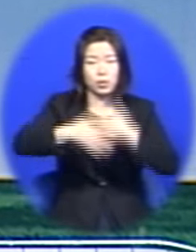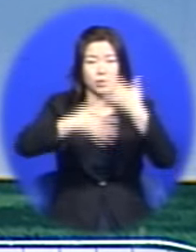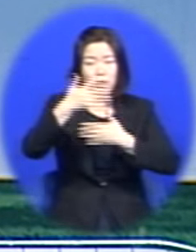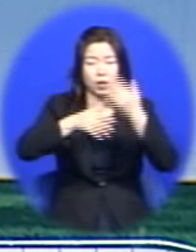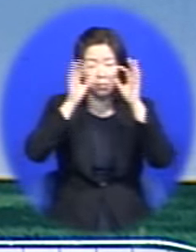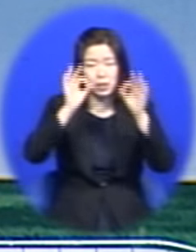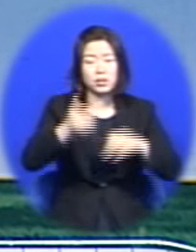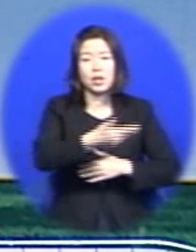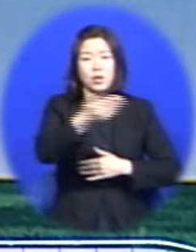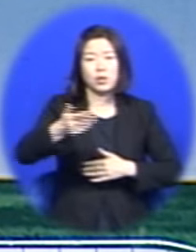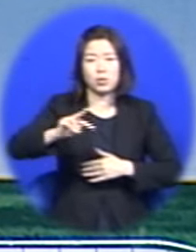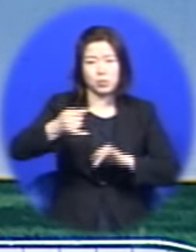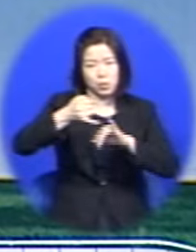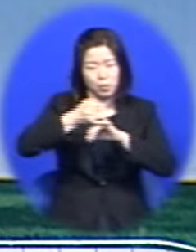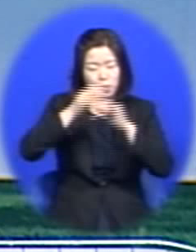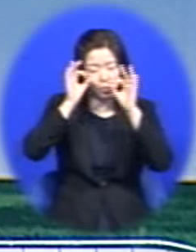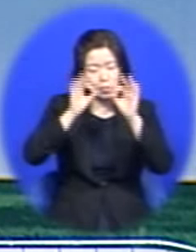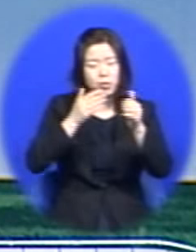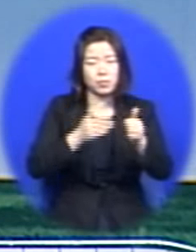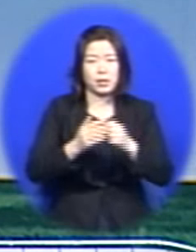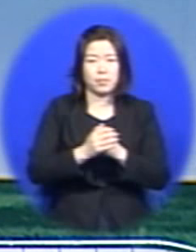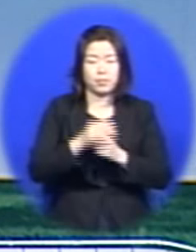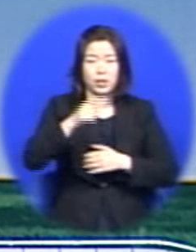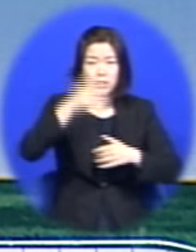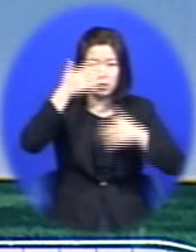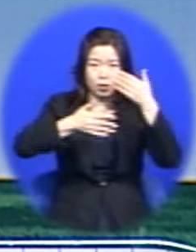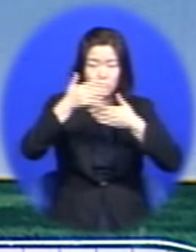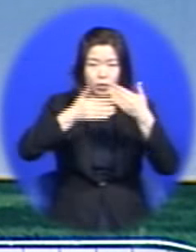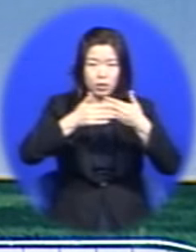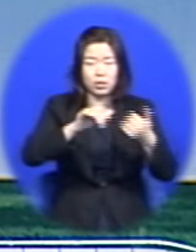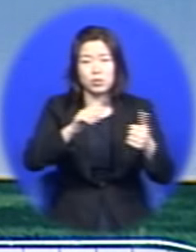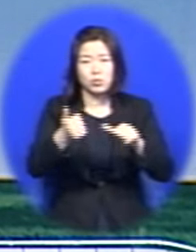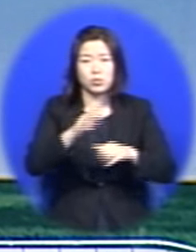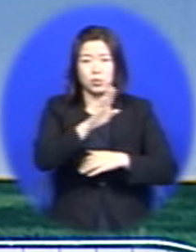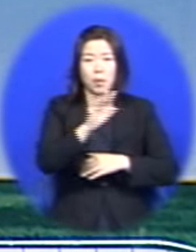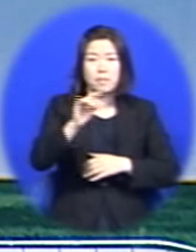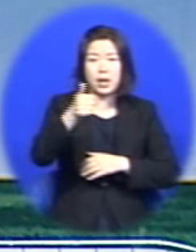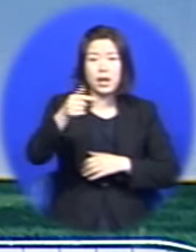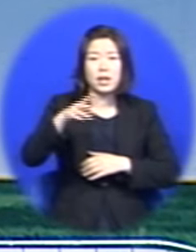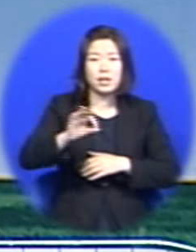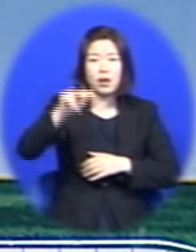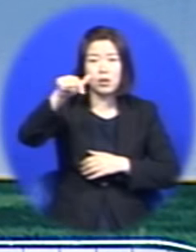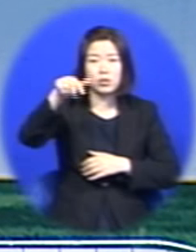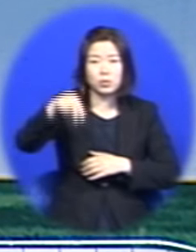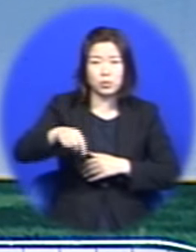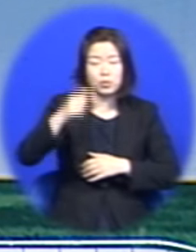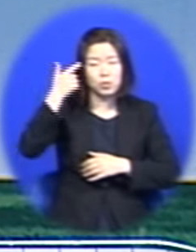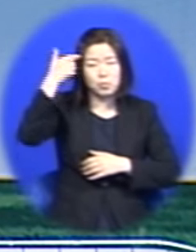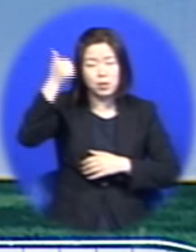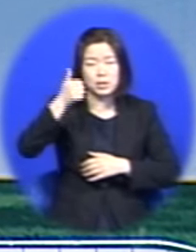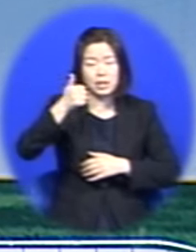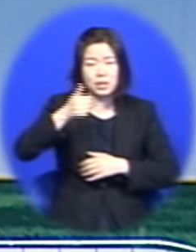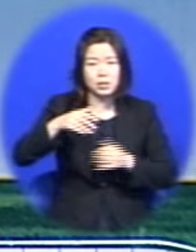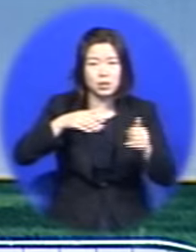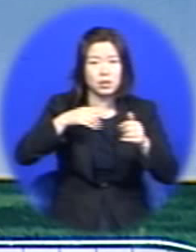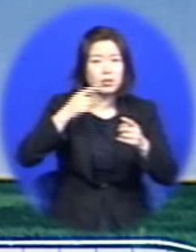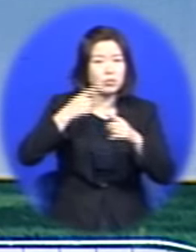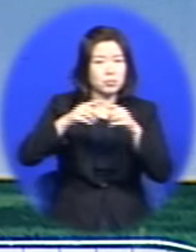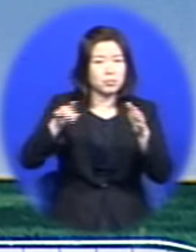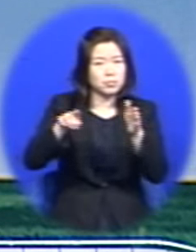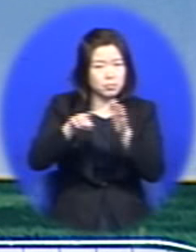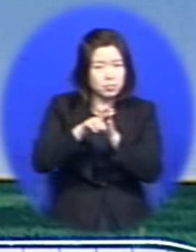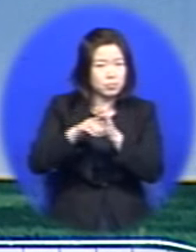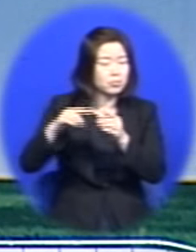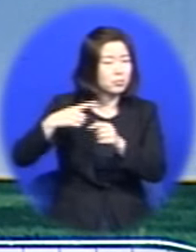권합니다. 그 영화 속에 고 배영규 목사님의 순교 이야기가 나옵니다. 그